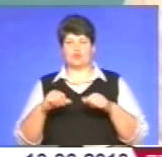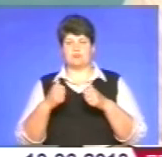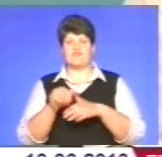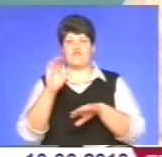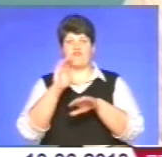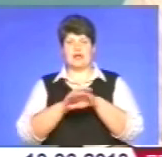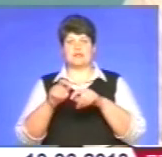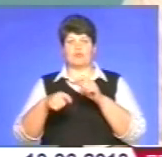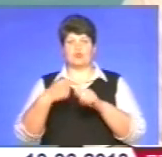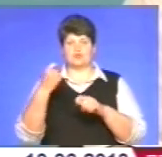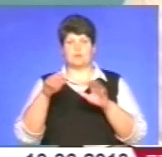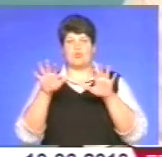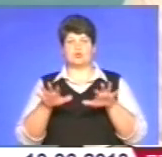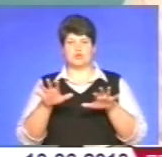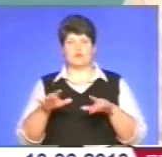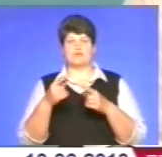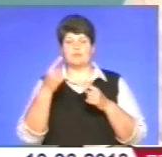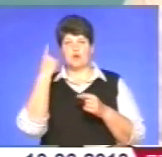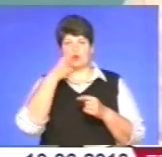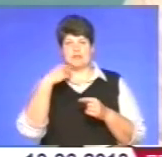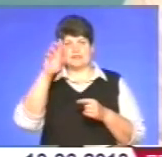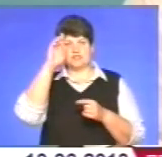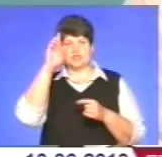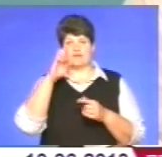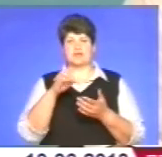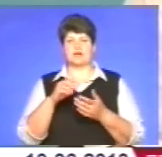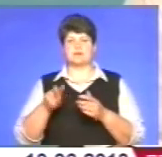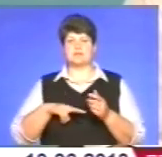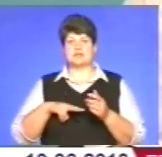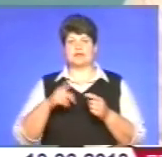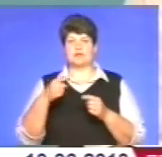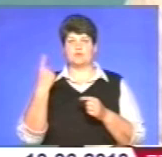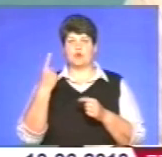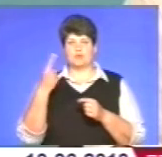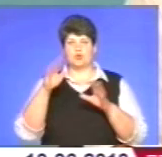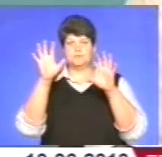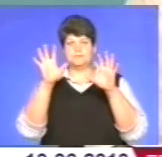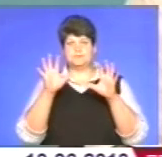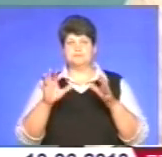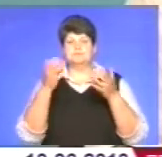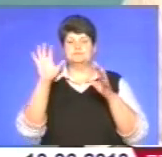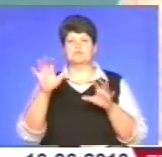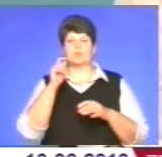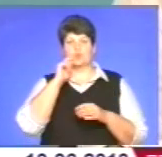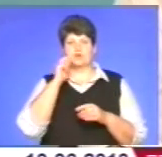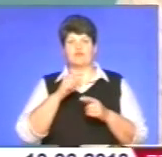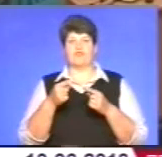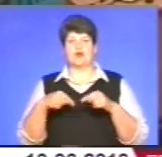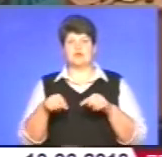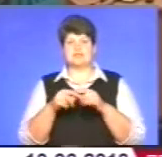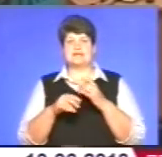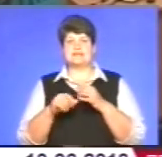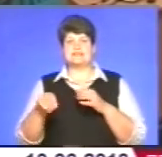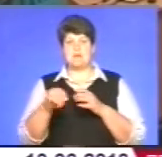фактів порушення посадовими особами державних адміністрацій Тернопільської області Конституції та законодавства України в галузі земельних відносин.